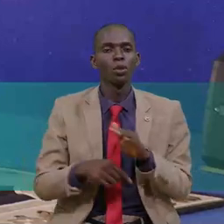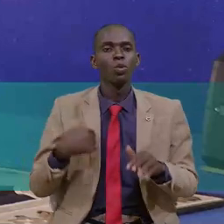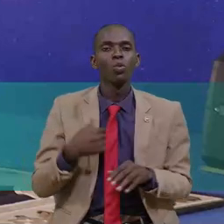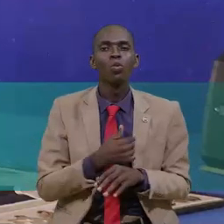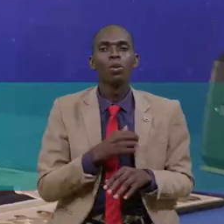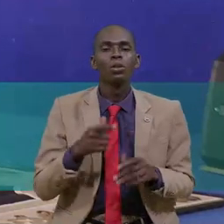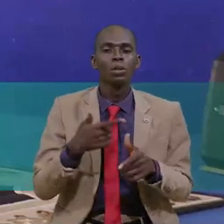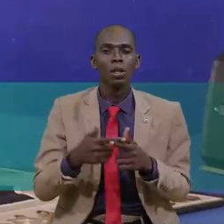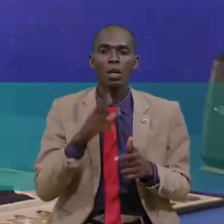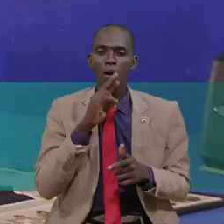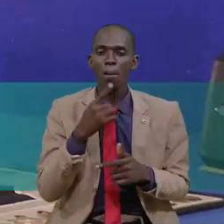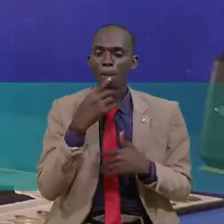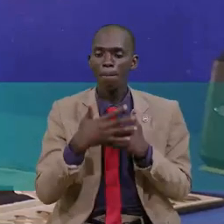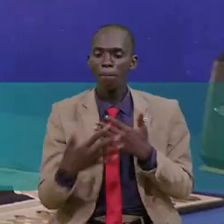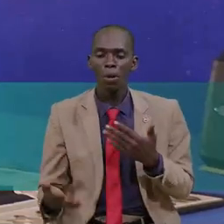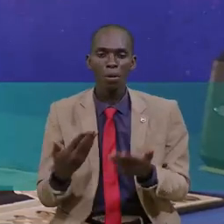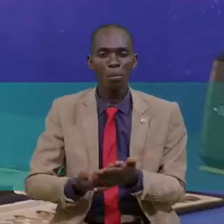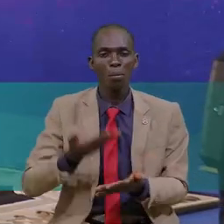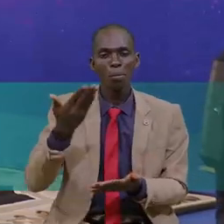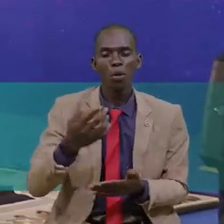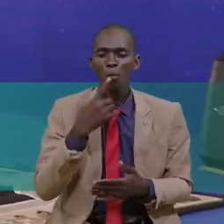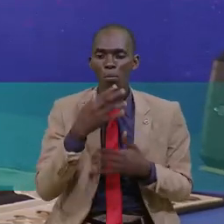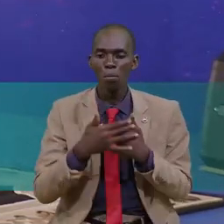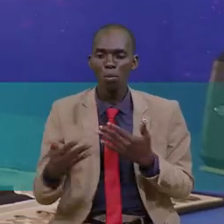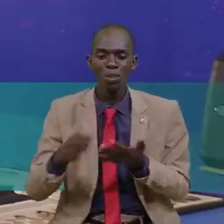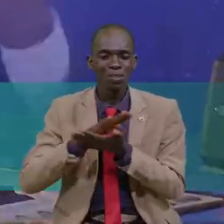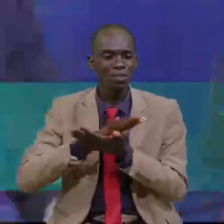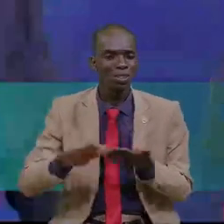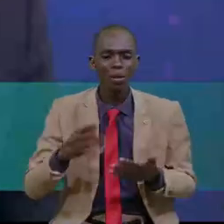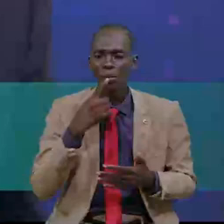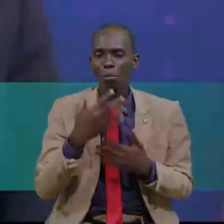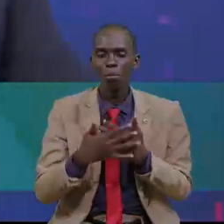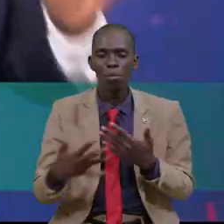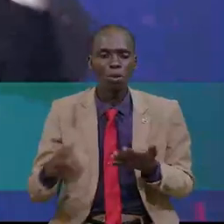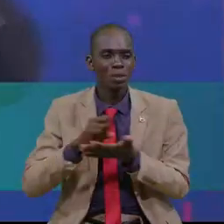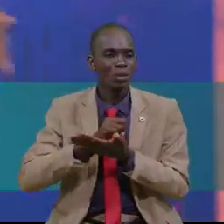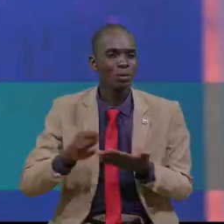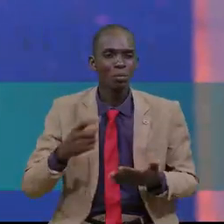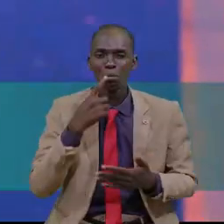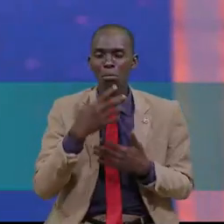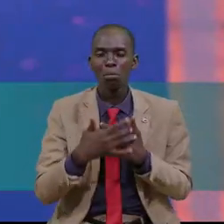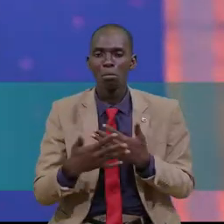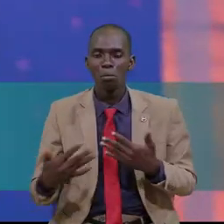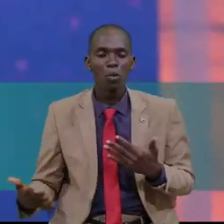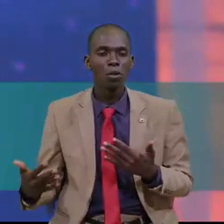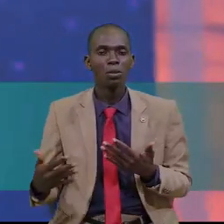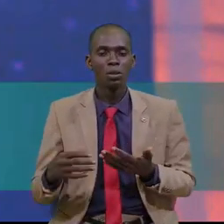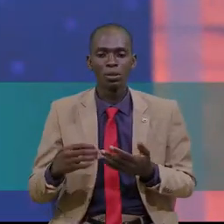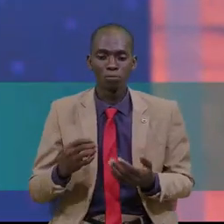avec l'ouverture, avec le sang, racheté par le sang, purifié par le sang,